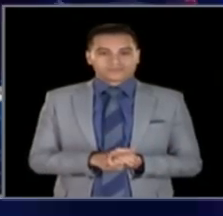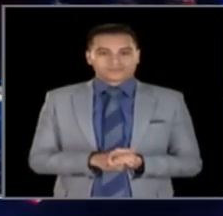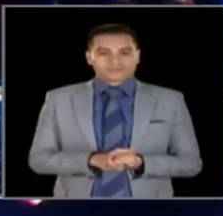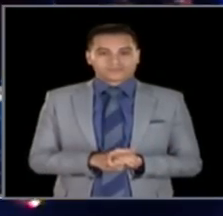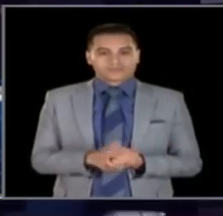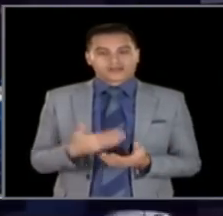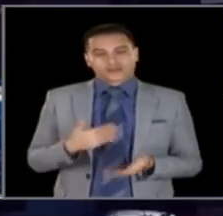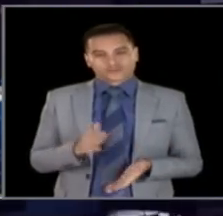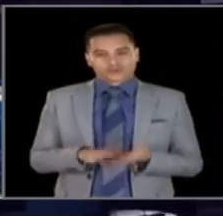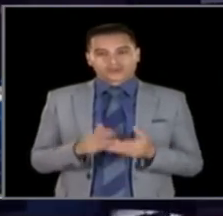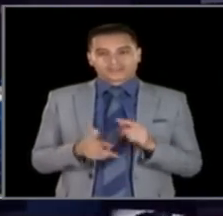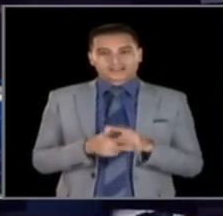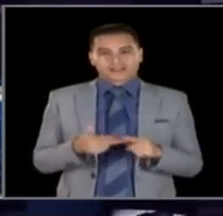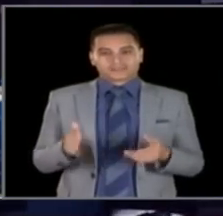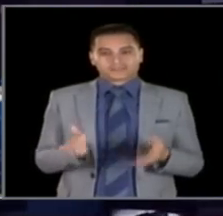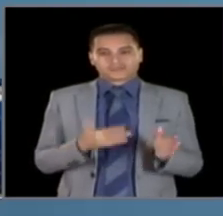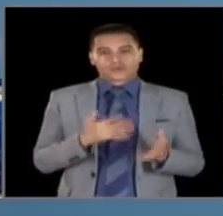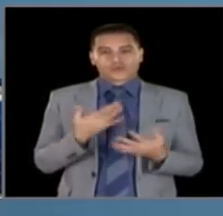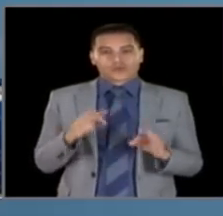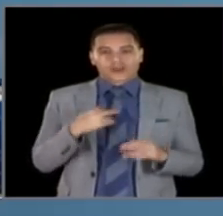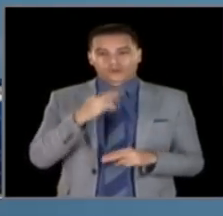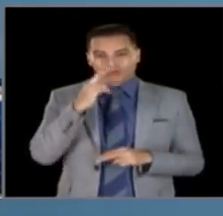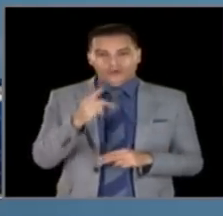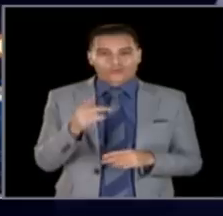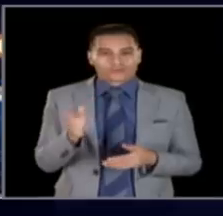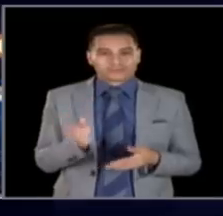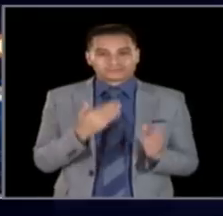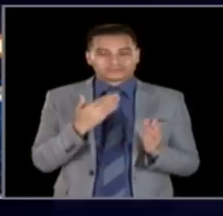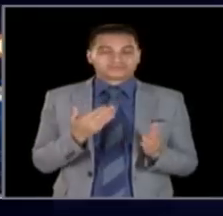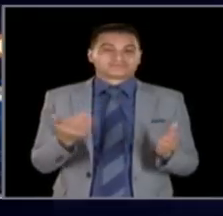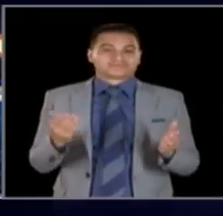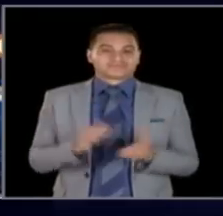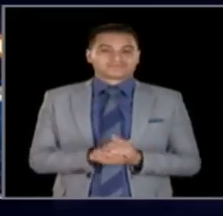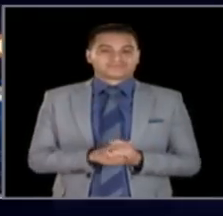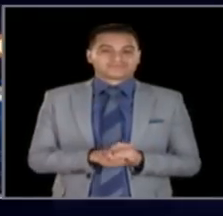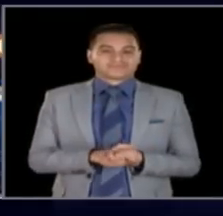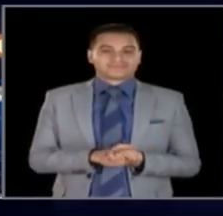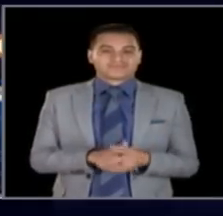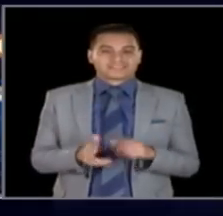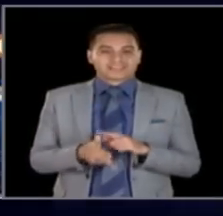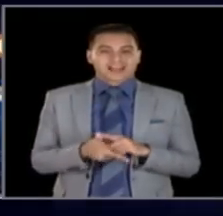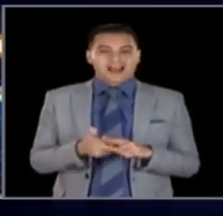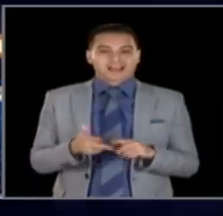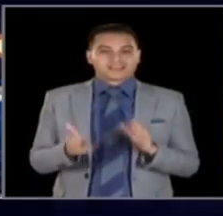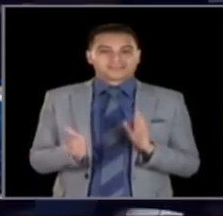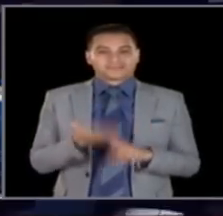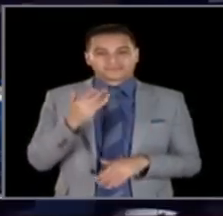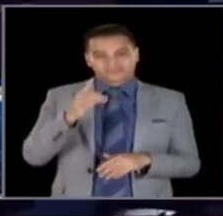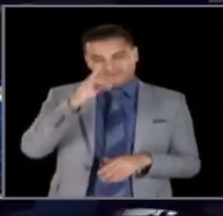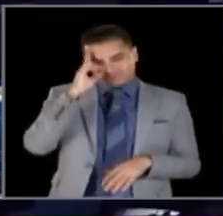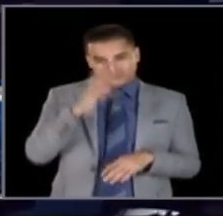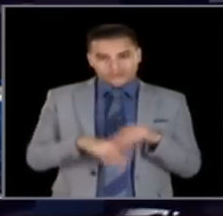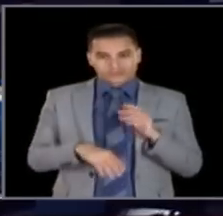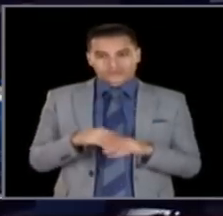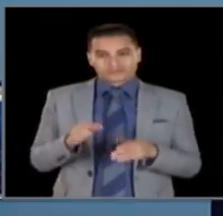طلعت لك شوية بره. كل اللي كنت هقوله طلع بره. أيوة بالظبط كده، طلعت لك كل اللي ممكن تخمينيه